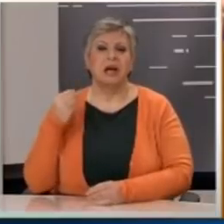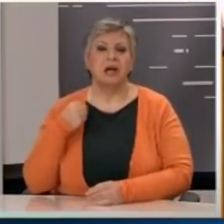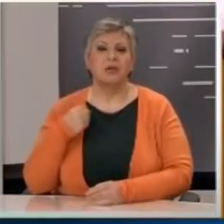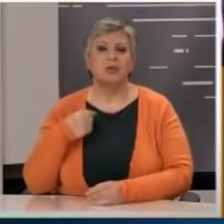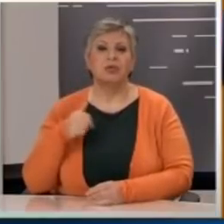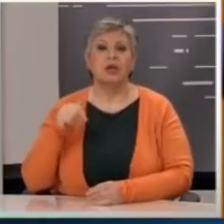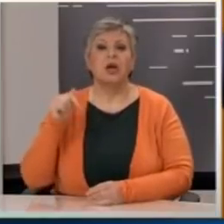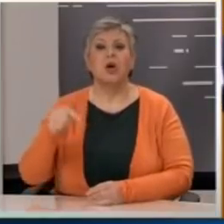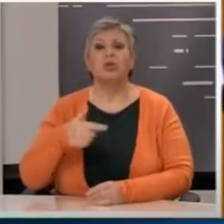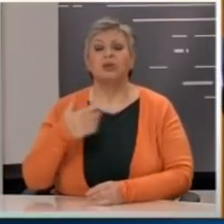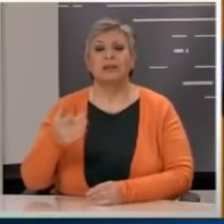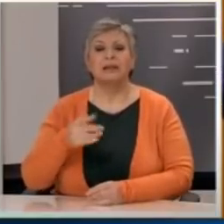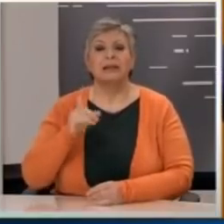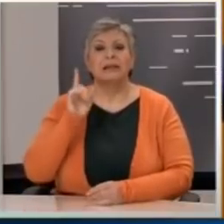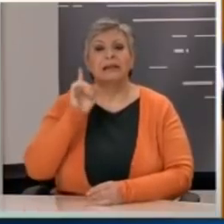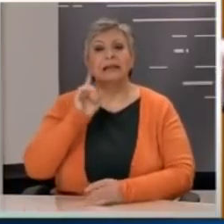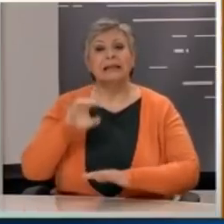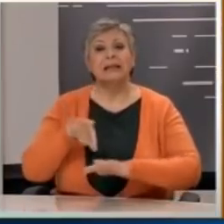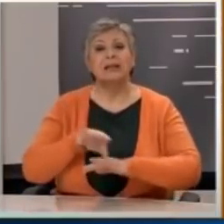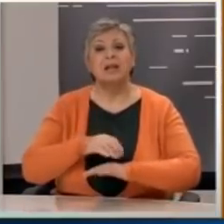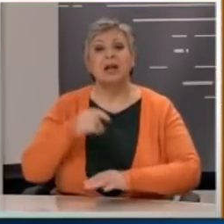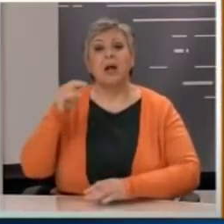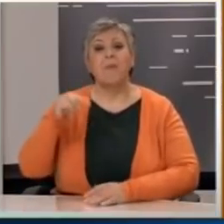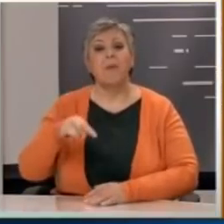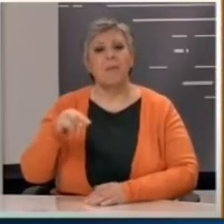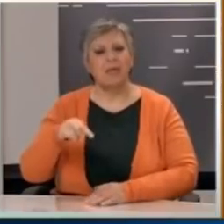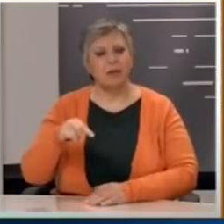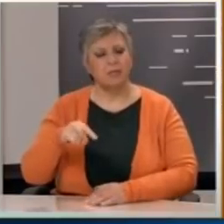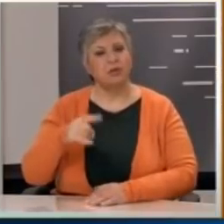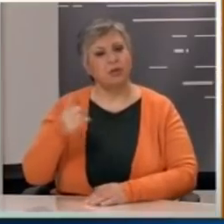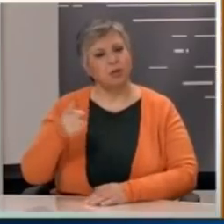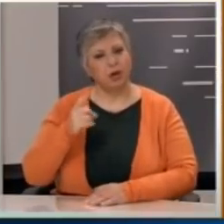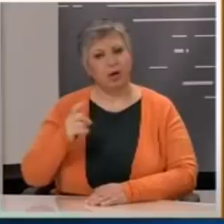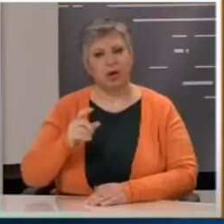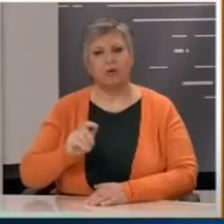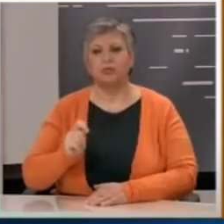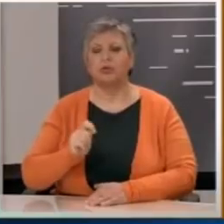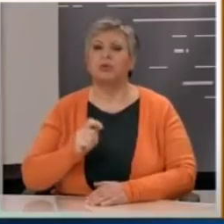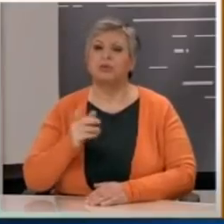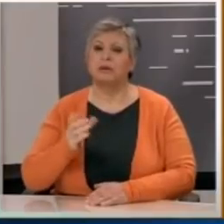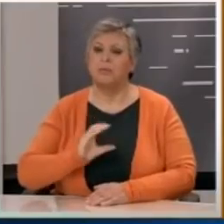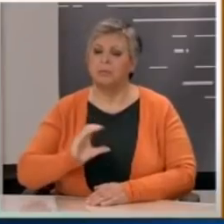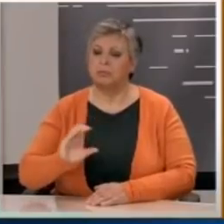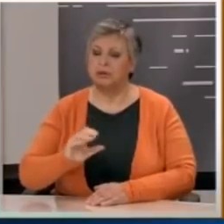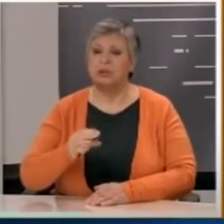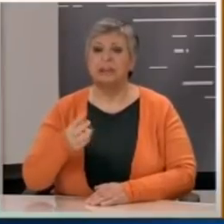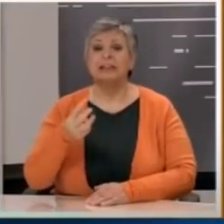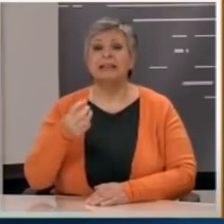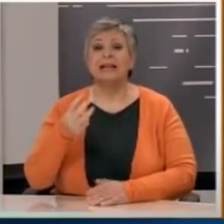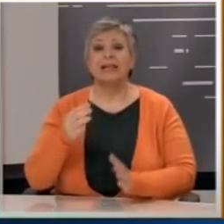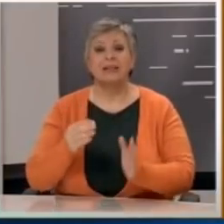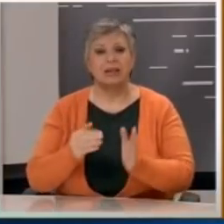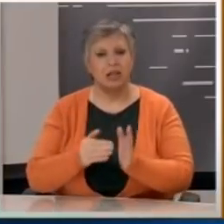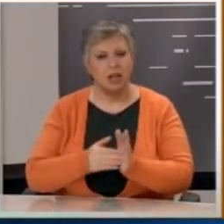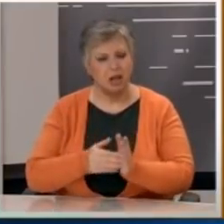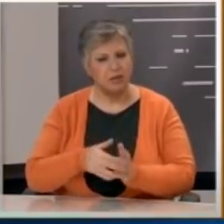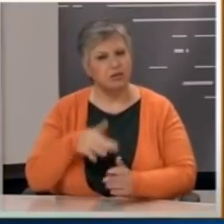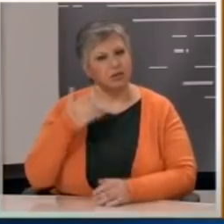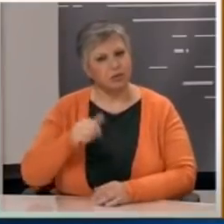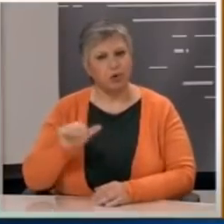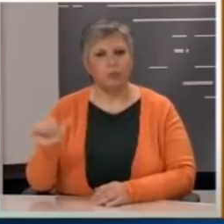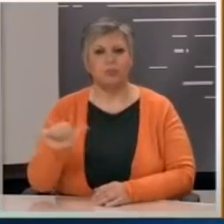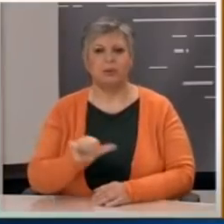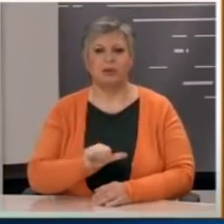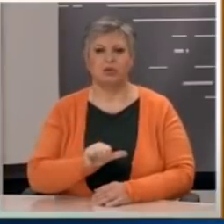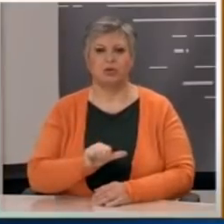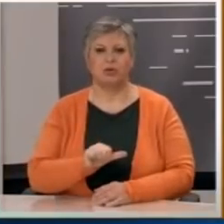η γυναίκα του κυρίου Παπαδημητρίου και προσεφέρθη να τις επιστρέψει. Εγώ νομίζω, είπε